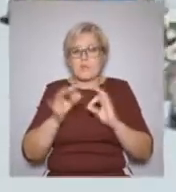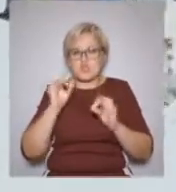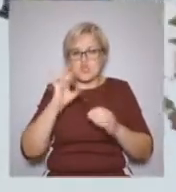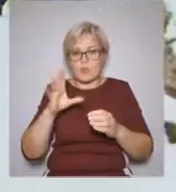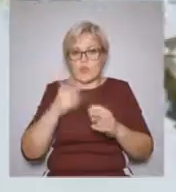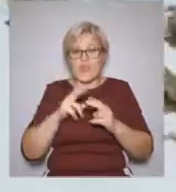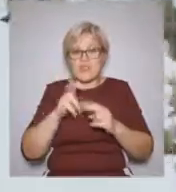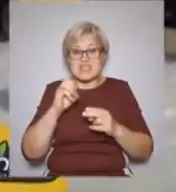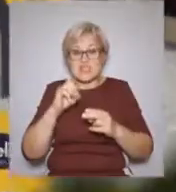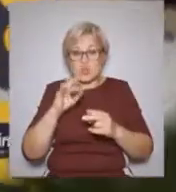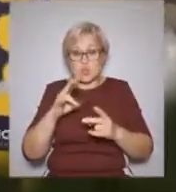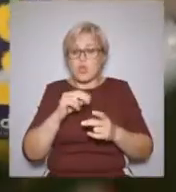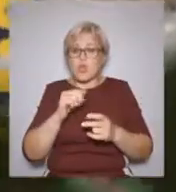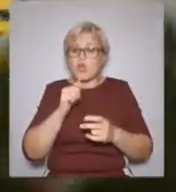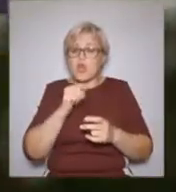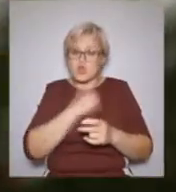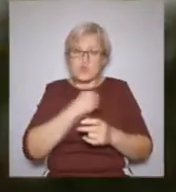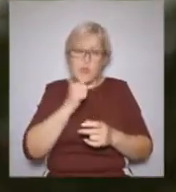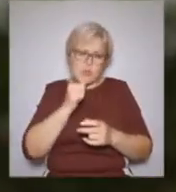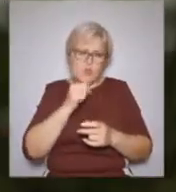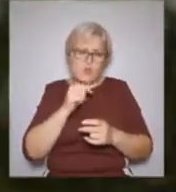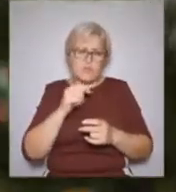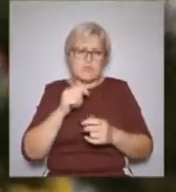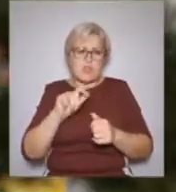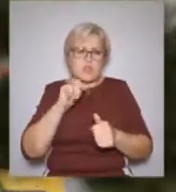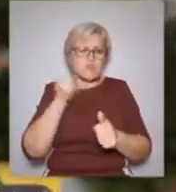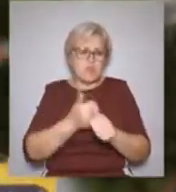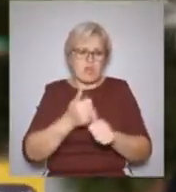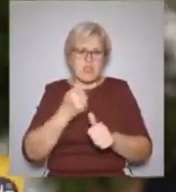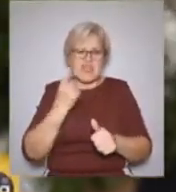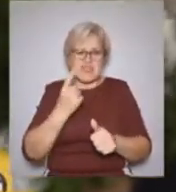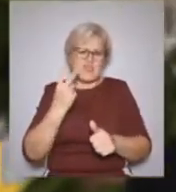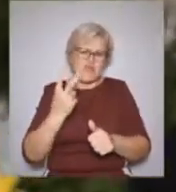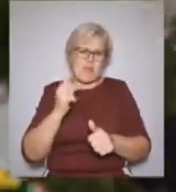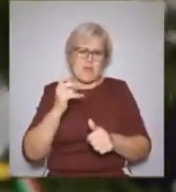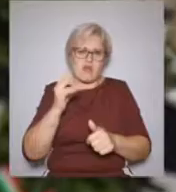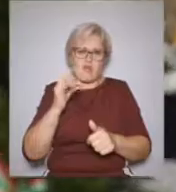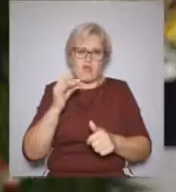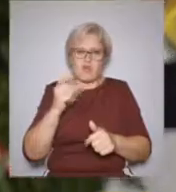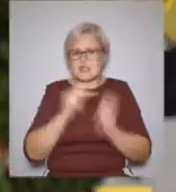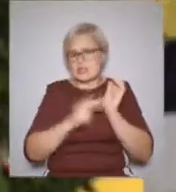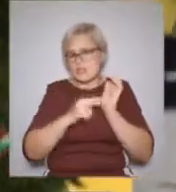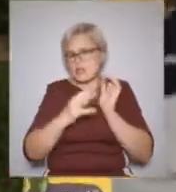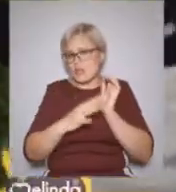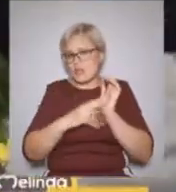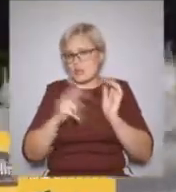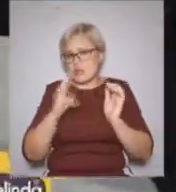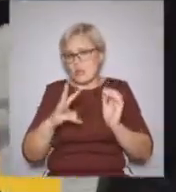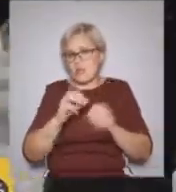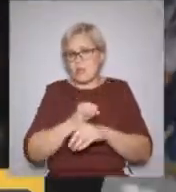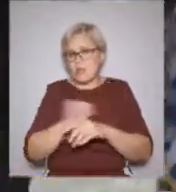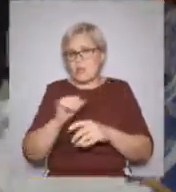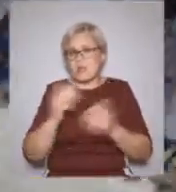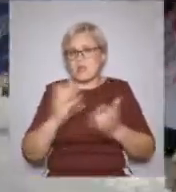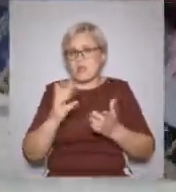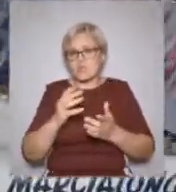стать олимпийским чемпионом это сезон хочу попробовать подбежать 12 марафона есть это мочь и лонга